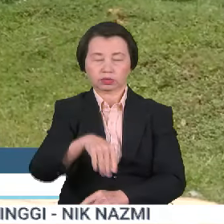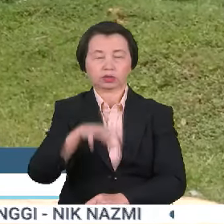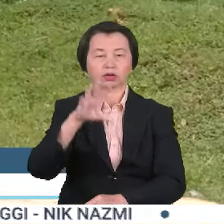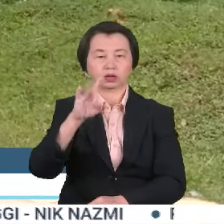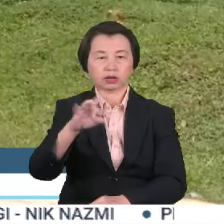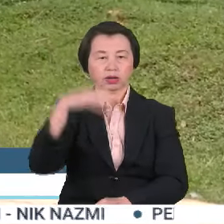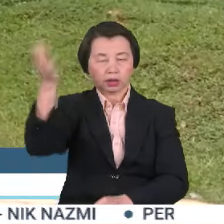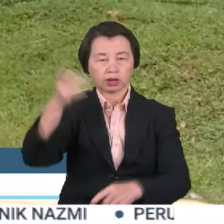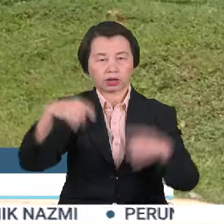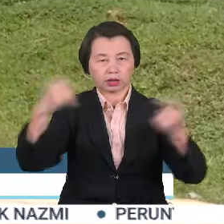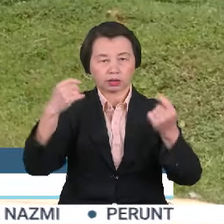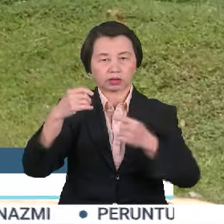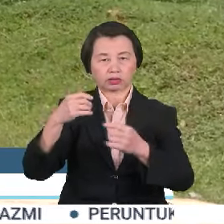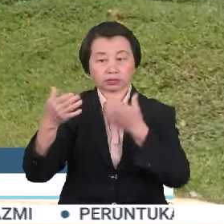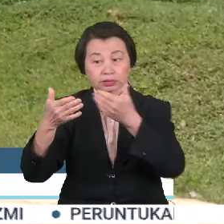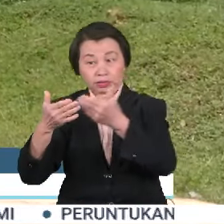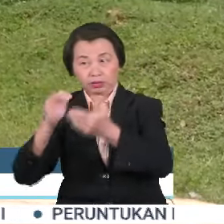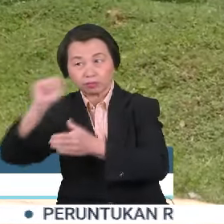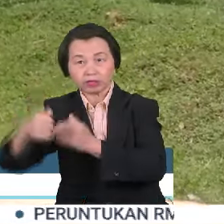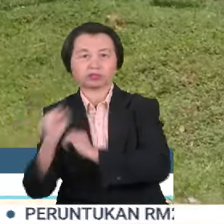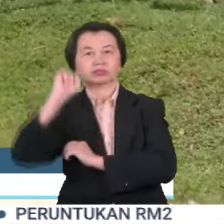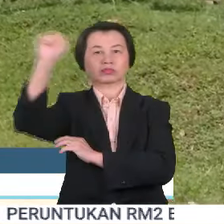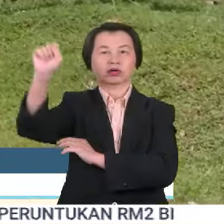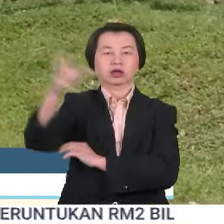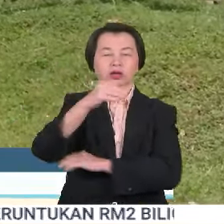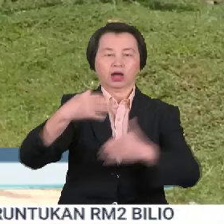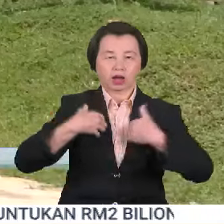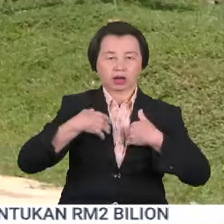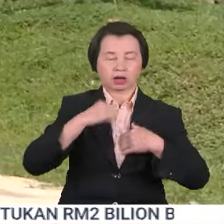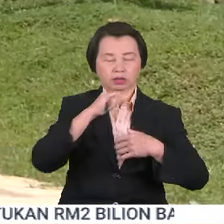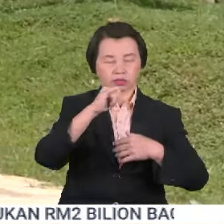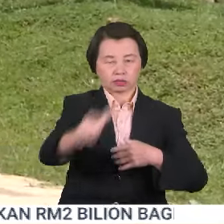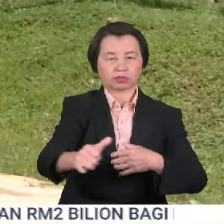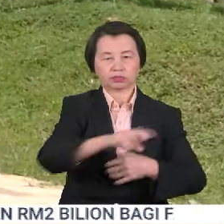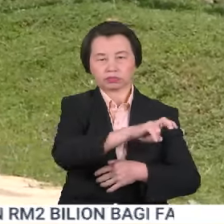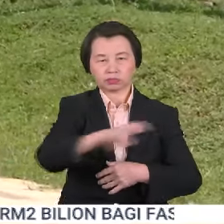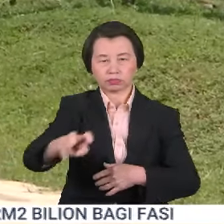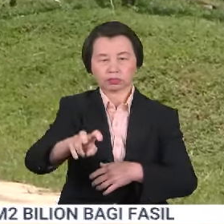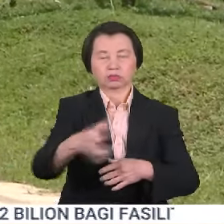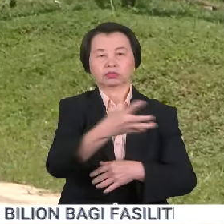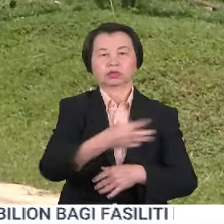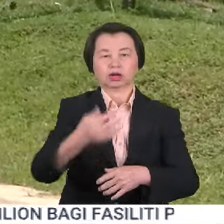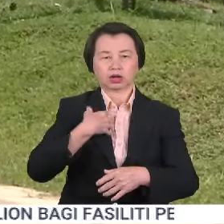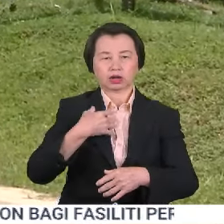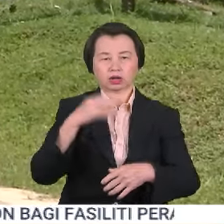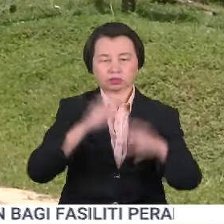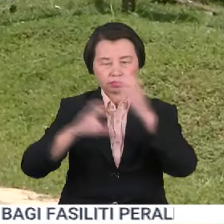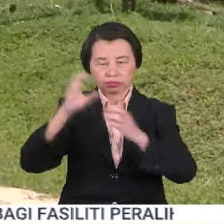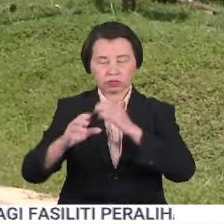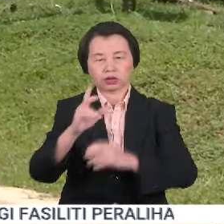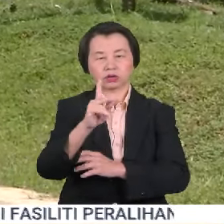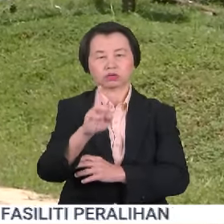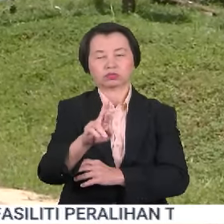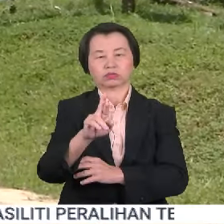akan menyambut ambang kemerdekaan di sana dan kita ada juga eksplorasi kemerdekaan eee eksplorasi rukun